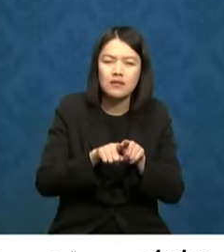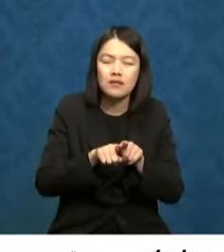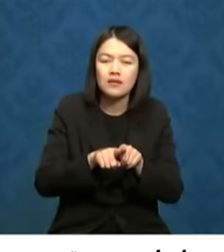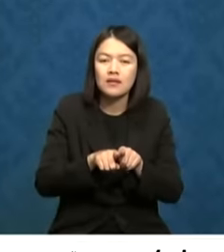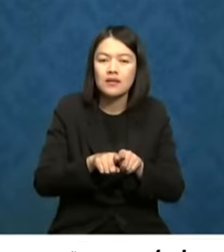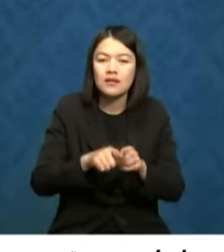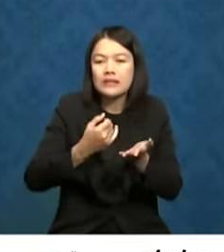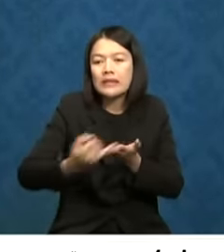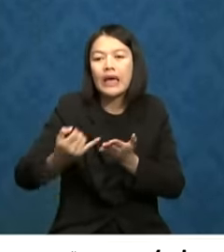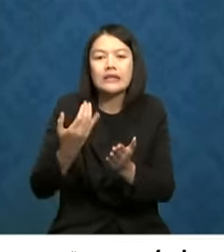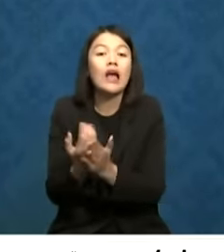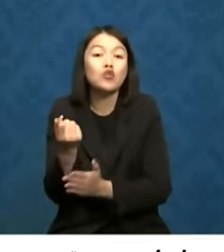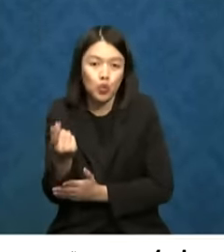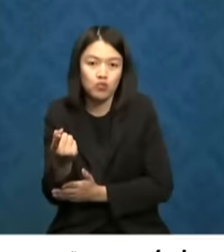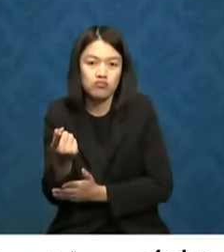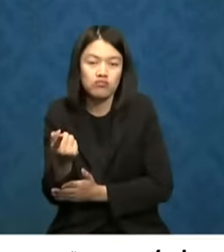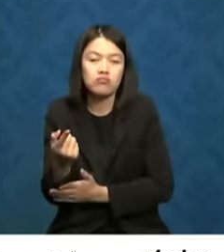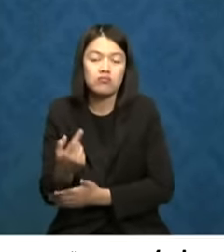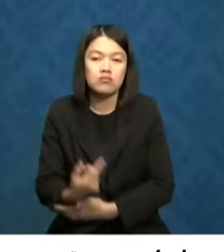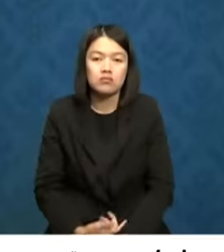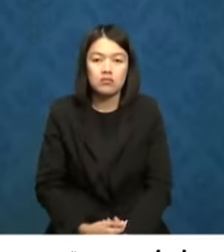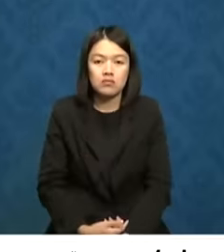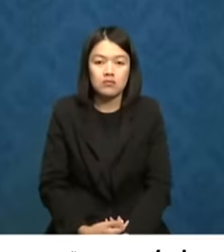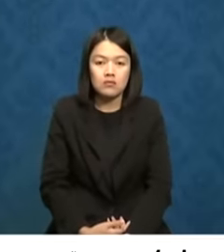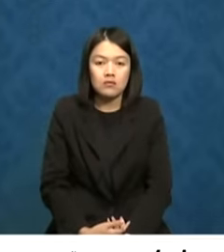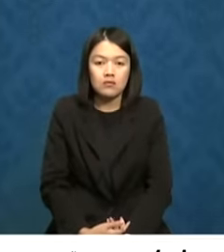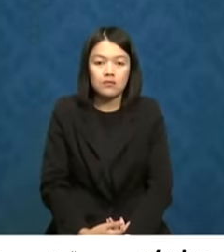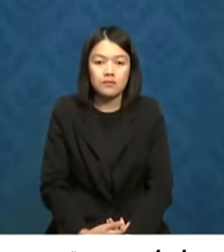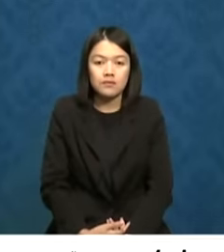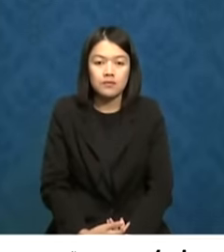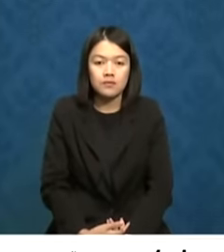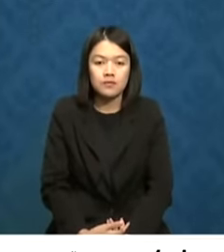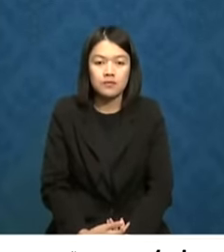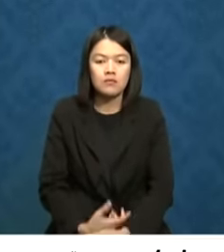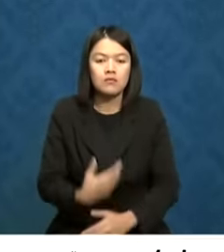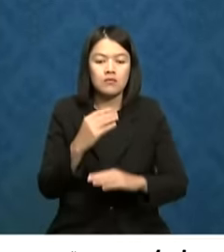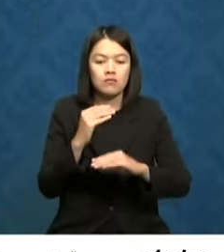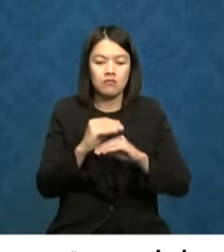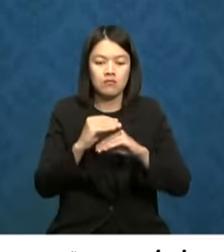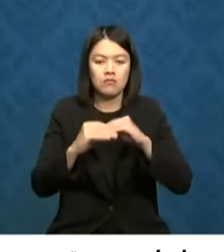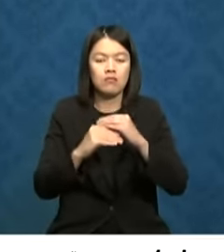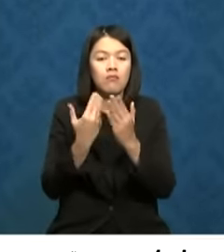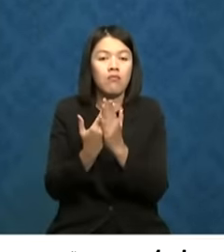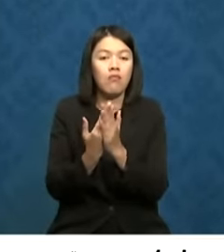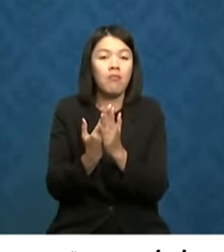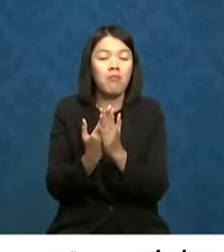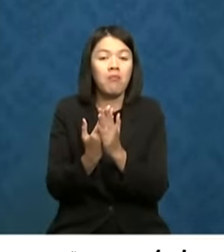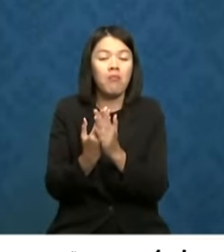การจ่ายเงินสดนั่นก็หมายความว่าโครงการ Digital